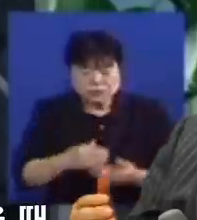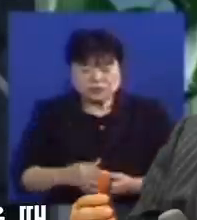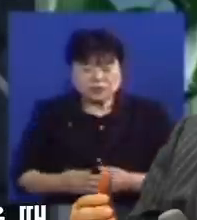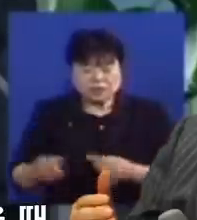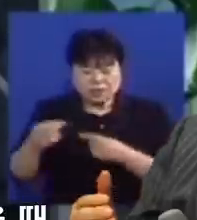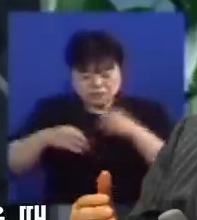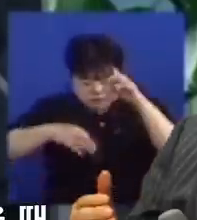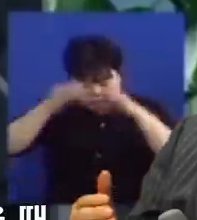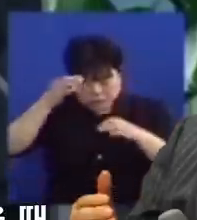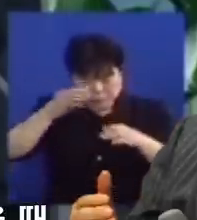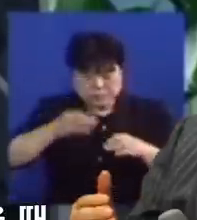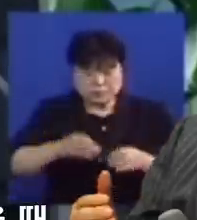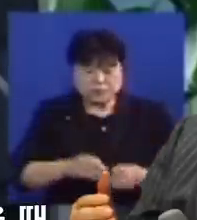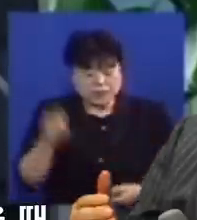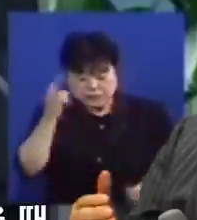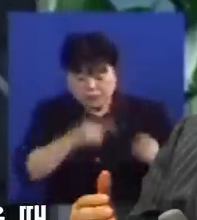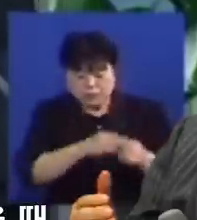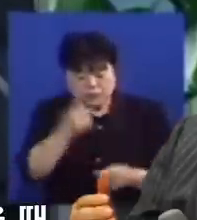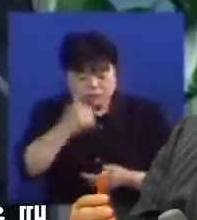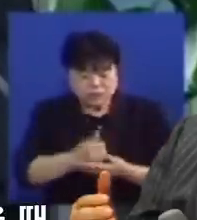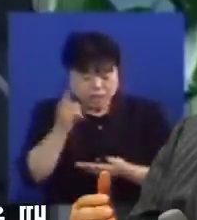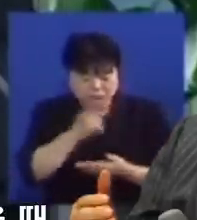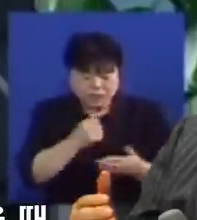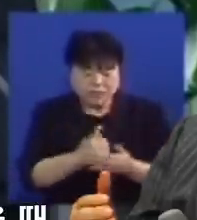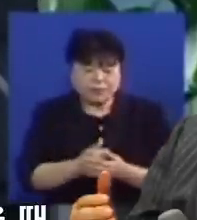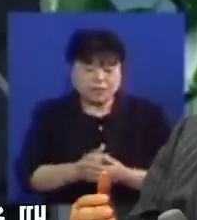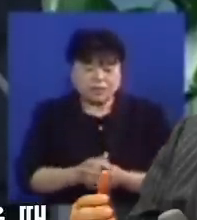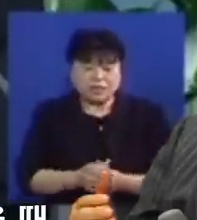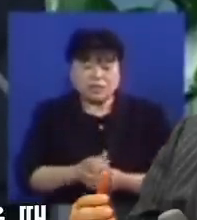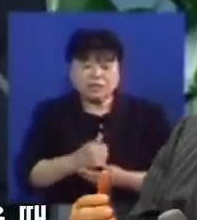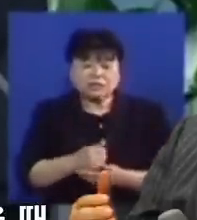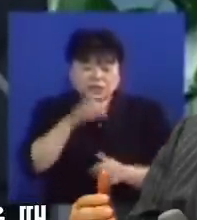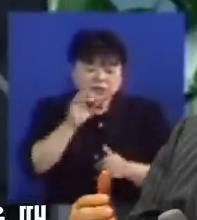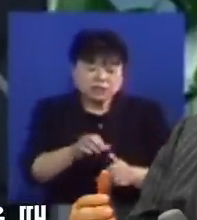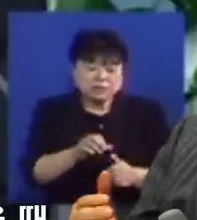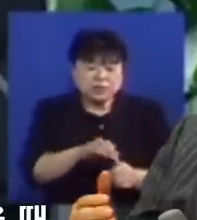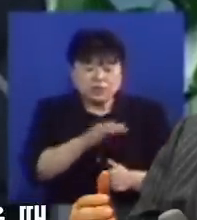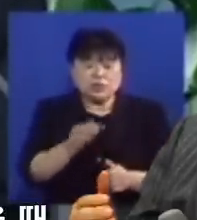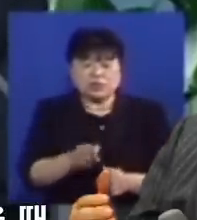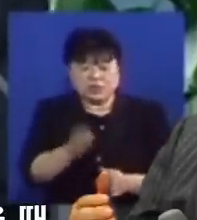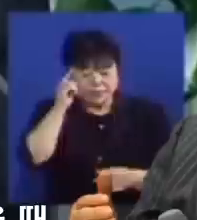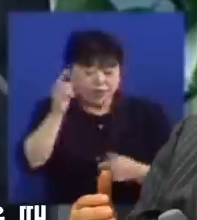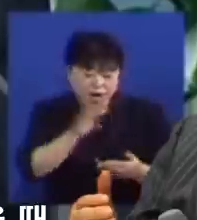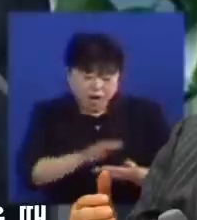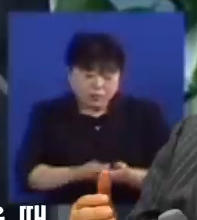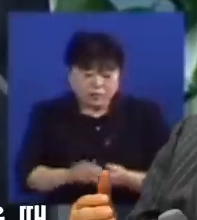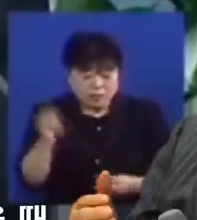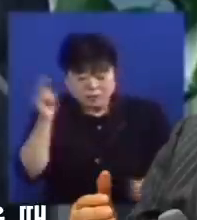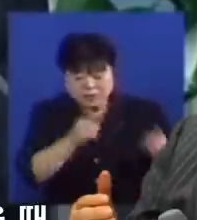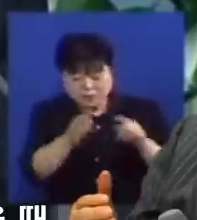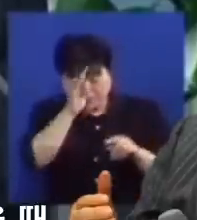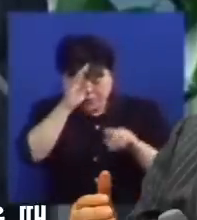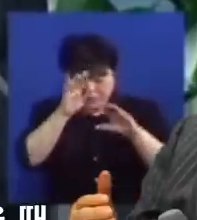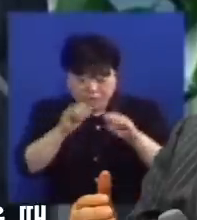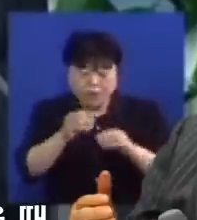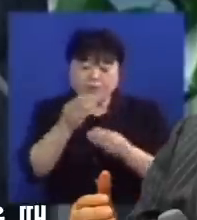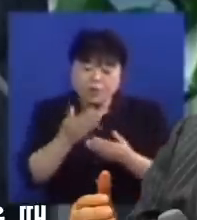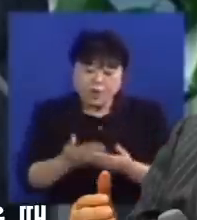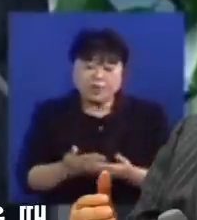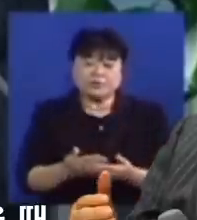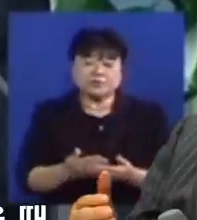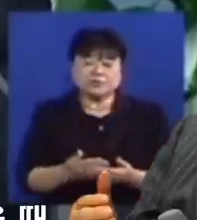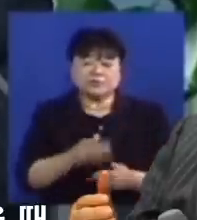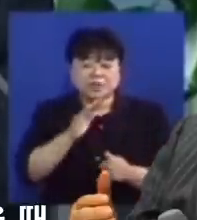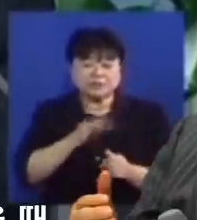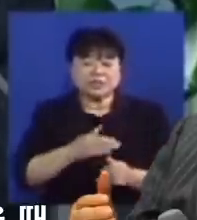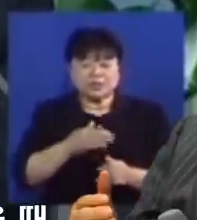죄악을 인함이라. 그가 징계를 받음으로 우리가 평화를 누리고 그가 채찍에 맞음으로 우리가 나음을 입었도다. 우리는 다 양같이 그를 행하여 각기